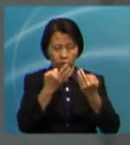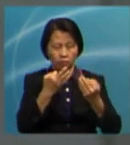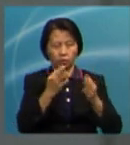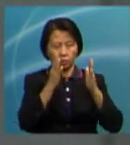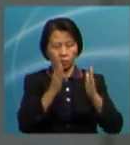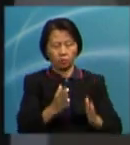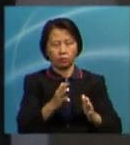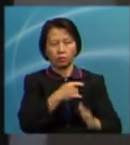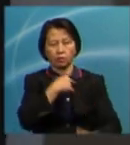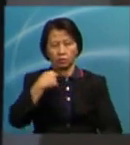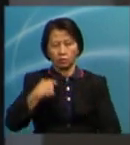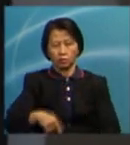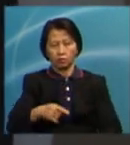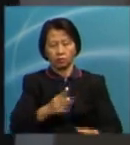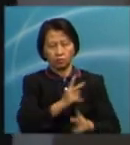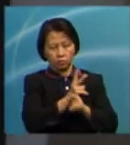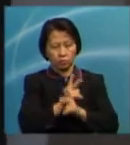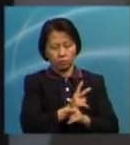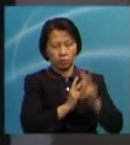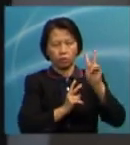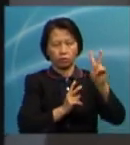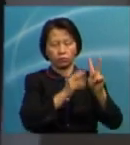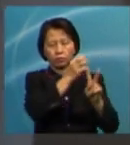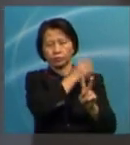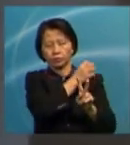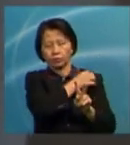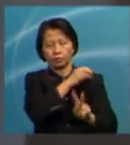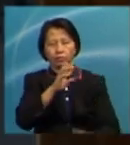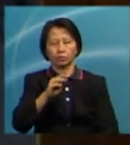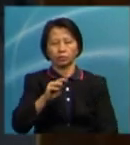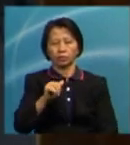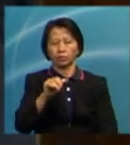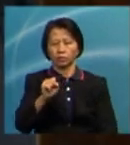pesawat warga Cina itu dijaga dua pegawai